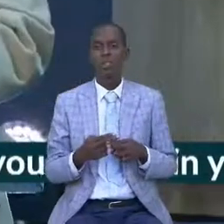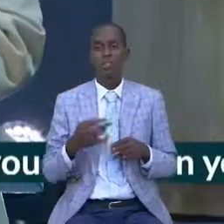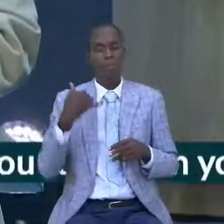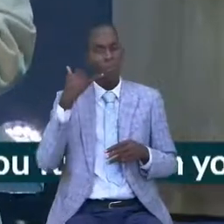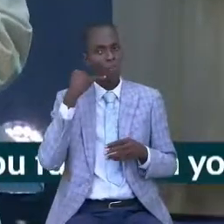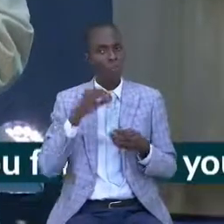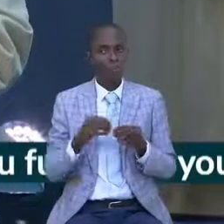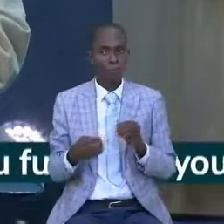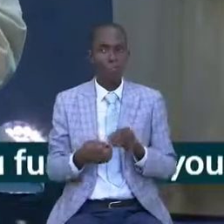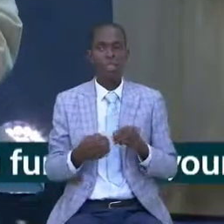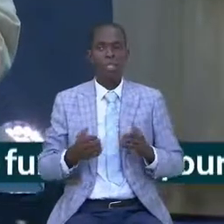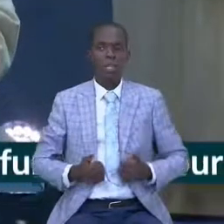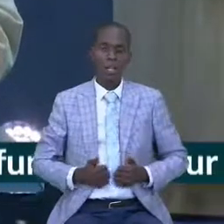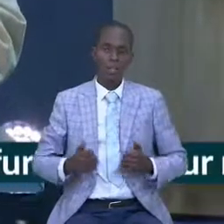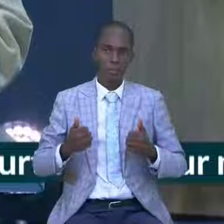faites envoyer